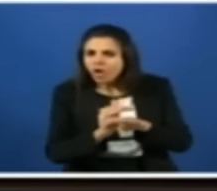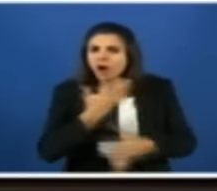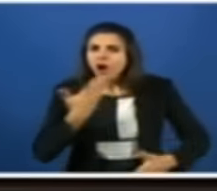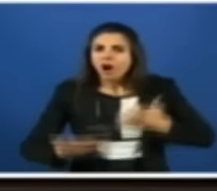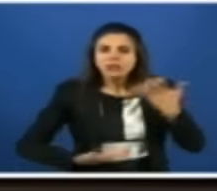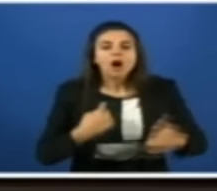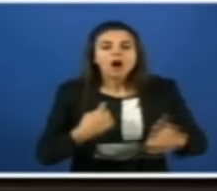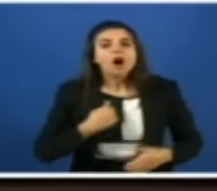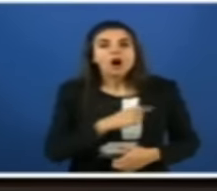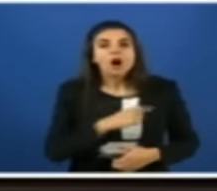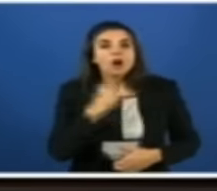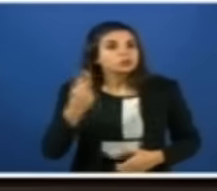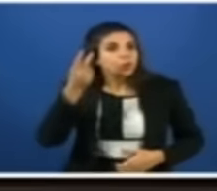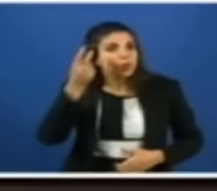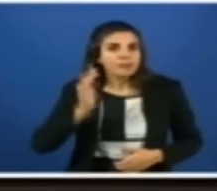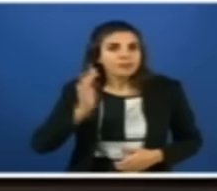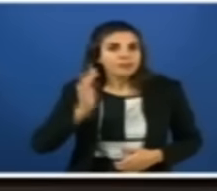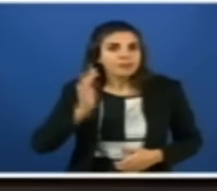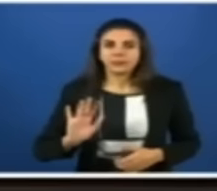asla unutmayacağız.